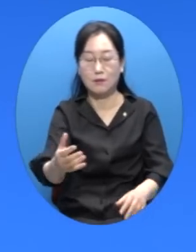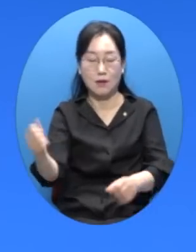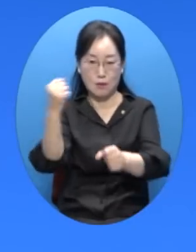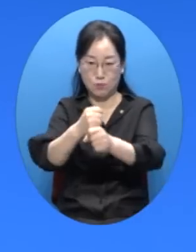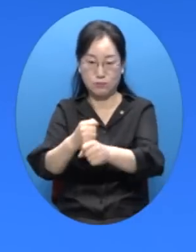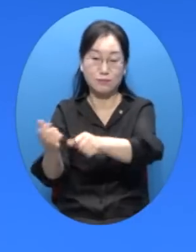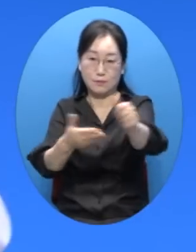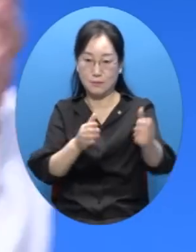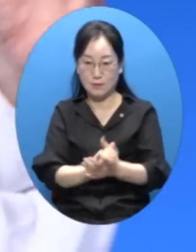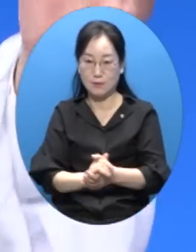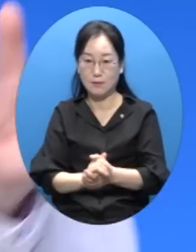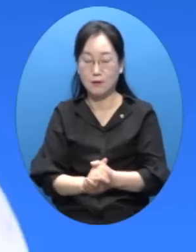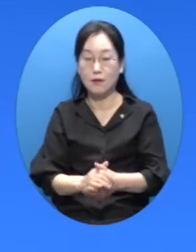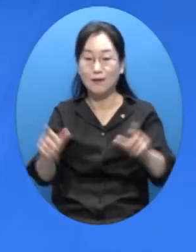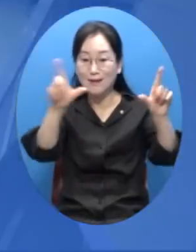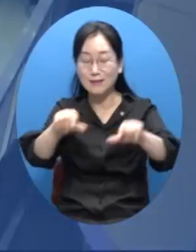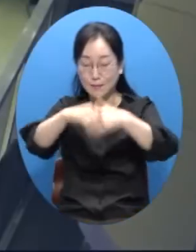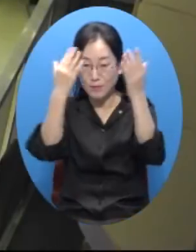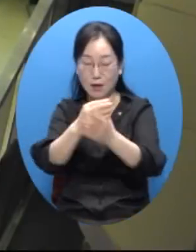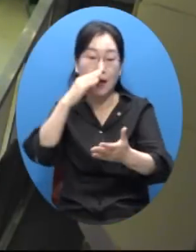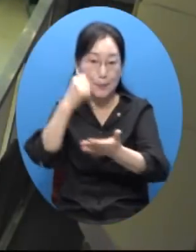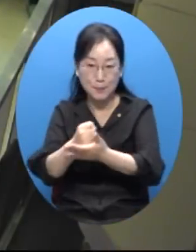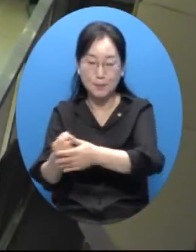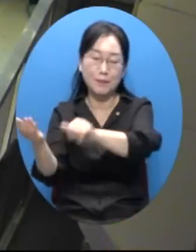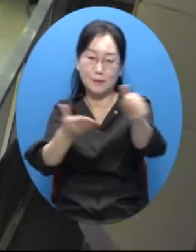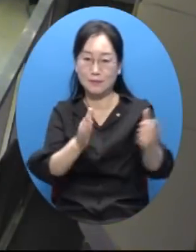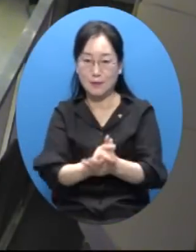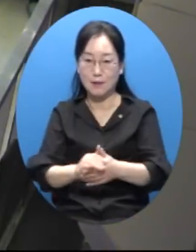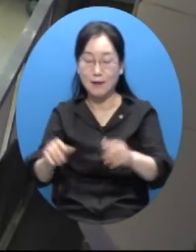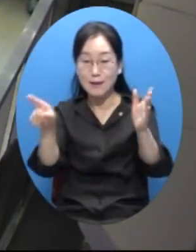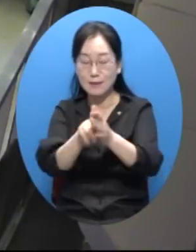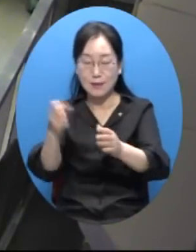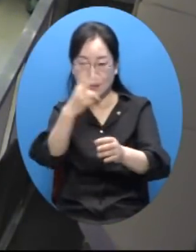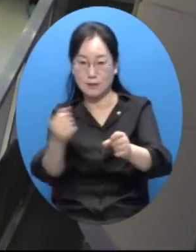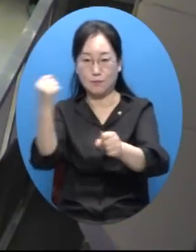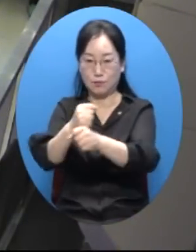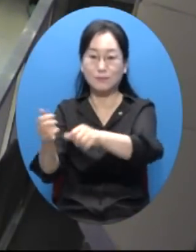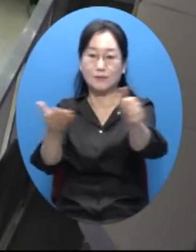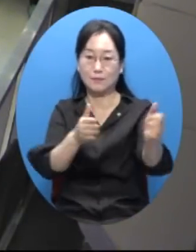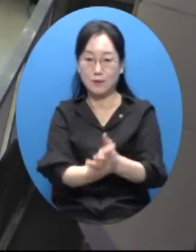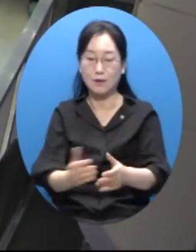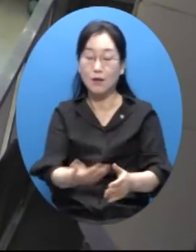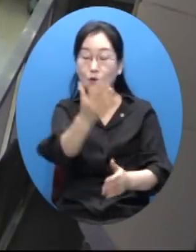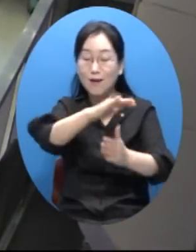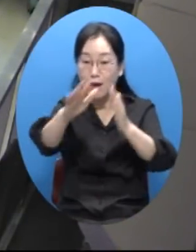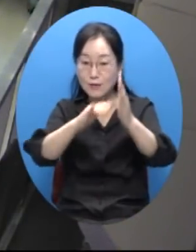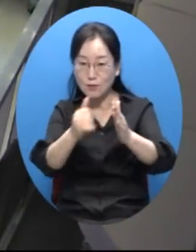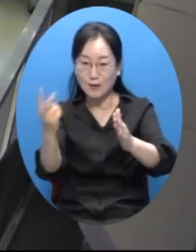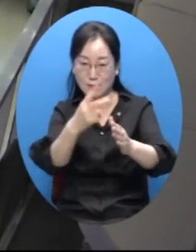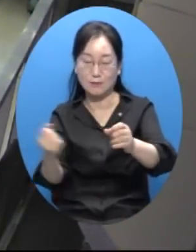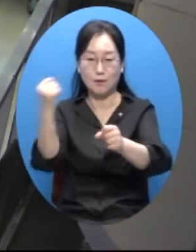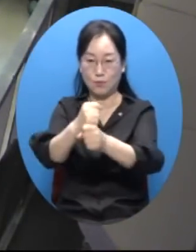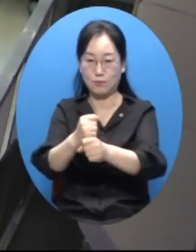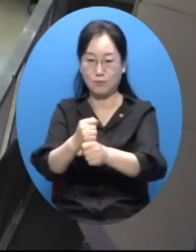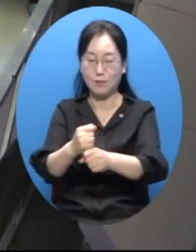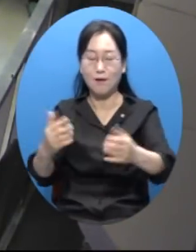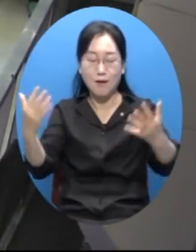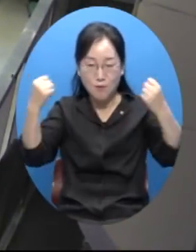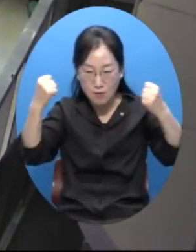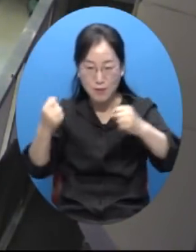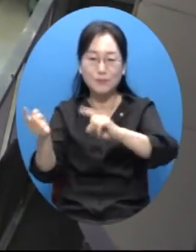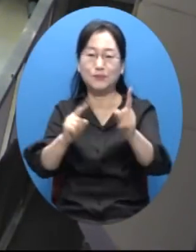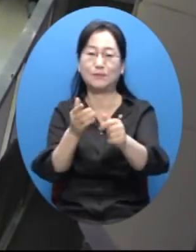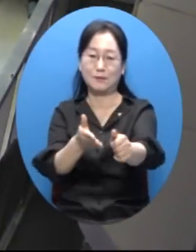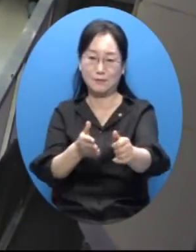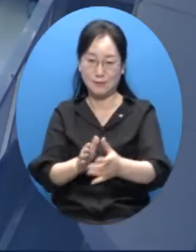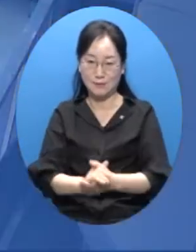바랍니다. 여러분의 삶 모든 것이 회복되기를 바랍니다. 여러분의 신앙이 회복되기를 바랍니다. 여러분의 가정이 회복되기를 바랍니다. 여러분의 건강이 회복되기를